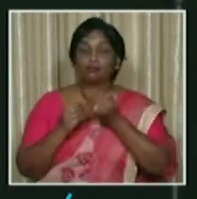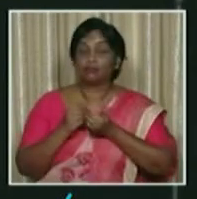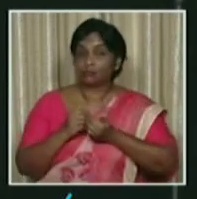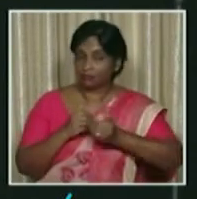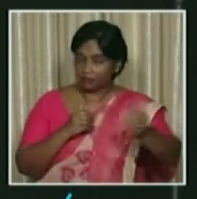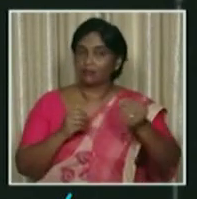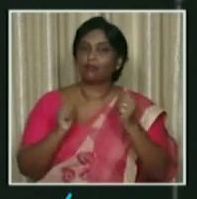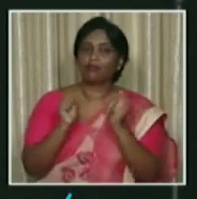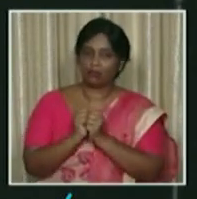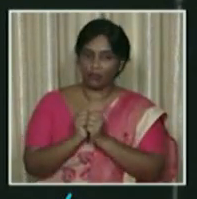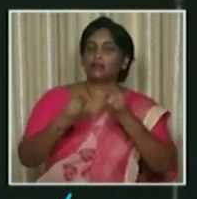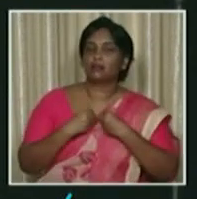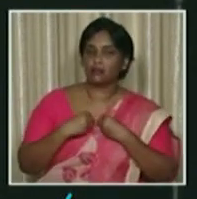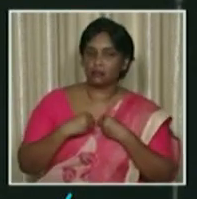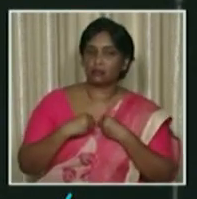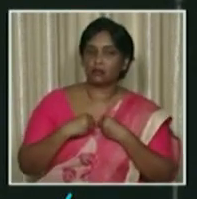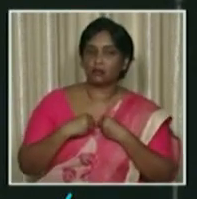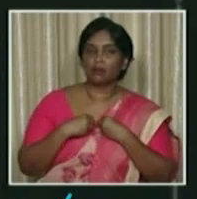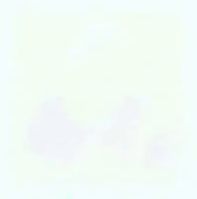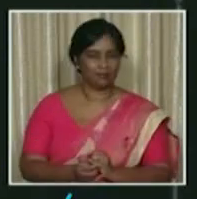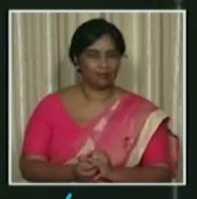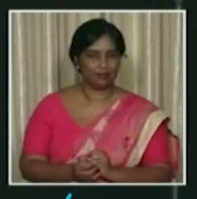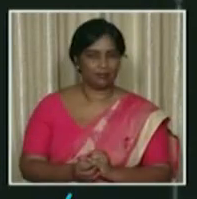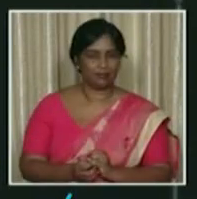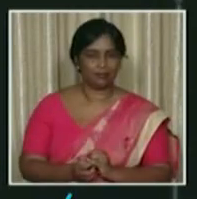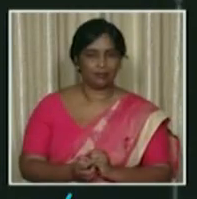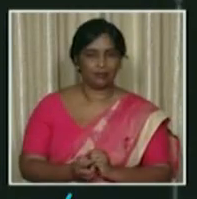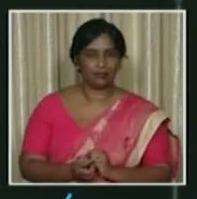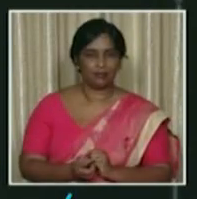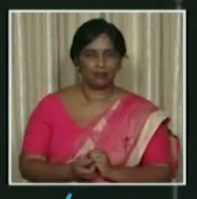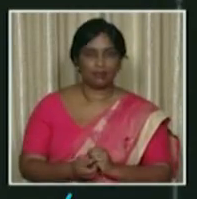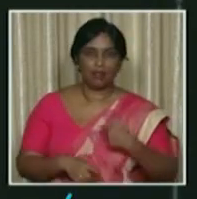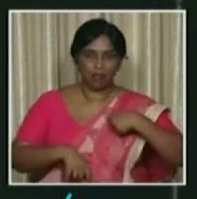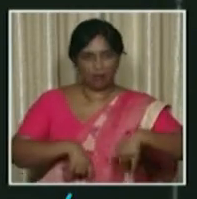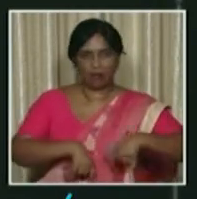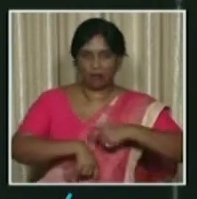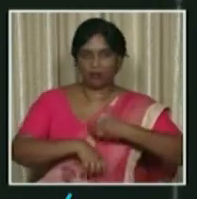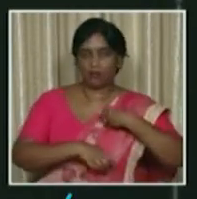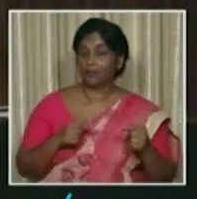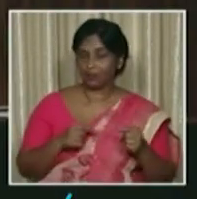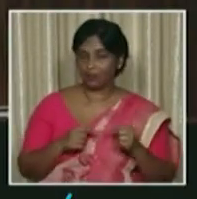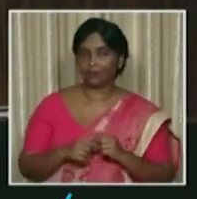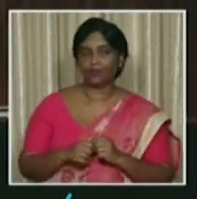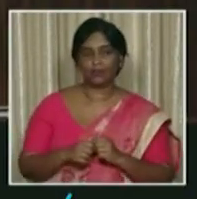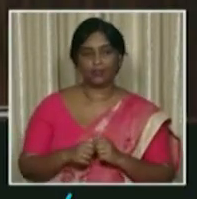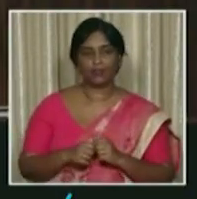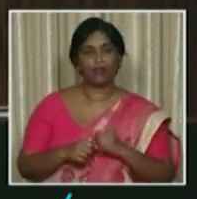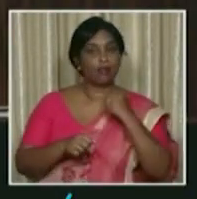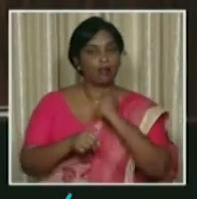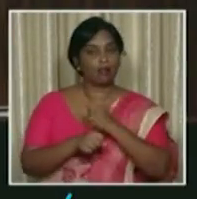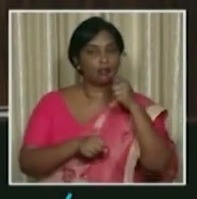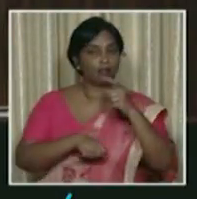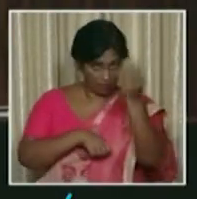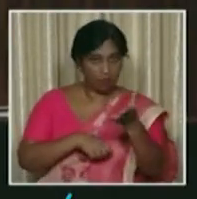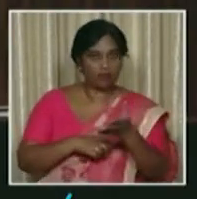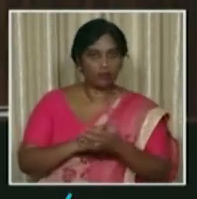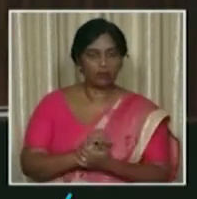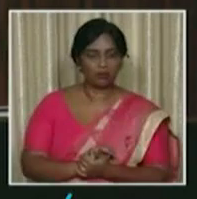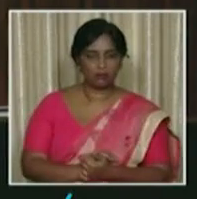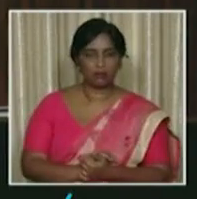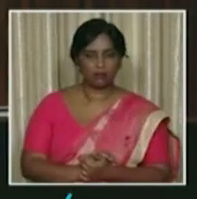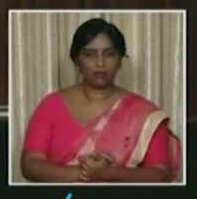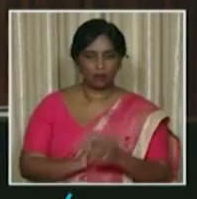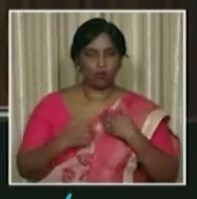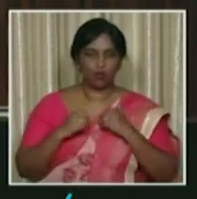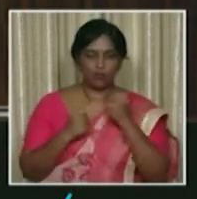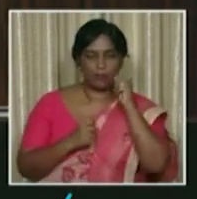ගෙනියන්න කටයුතු කරන්න අවස්ථාව දෙන්න. මේක බොහොම කැතයි. මේ දිනේ ඇතුළත අපි අවස්ථාවක් සකස් කරලා දෙන්න. ආණ්ඩුපක්ෂයේ මෙතුමාට වෙලාව දෙනවද? අපි